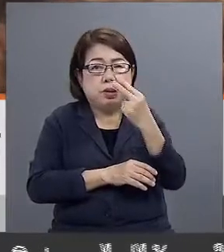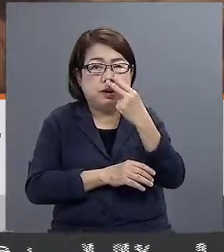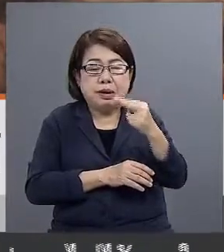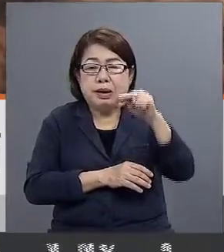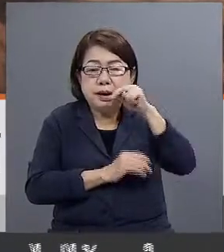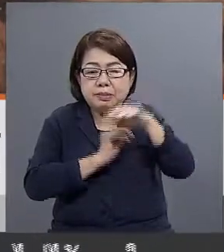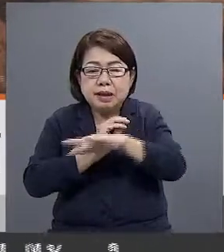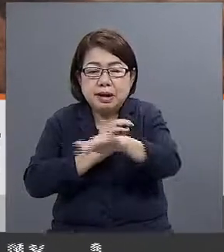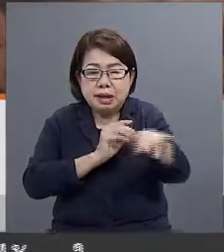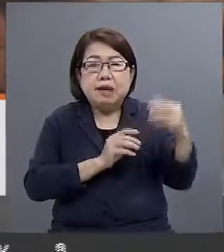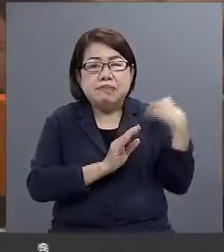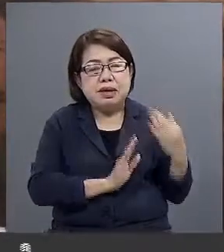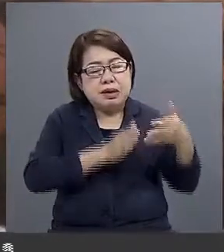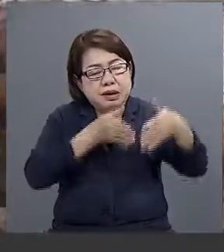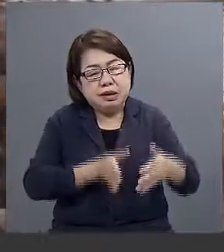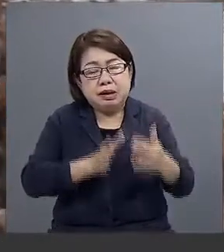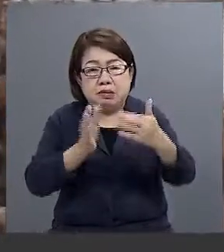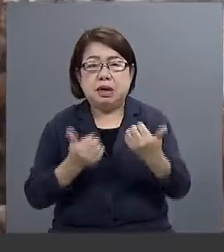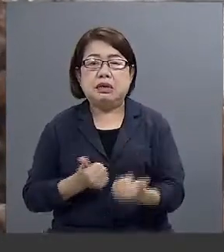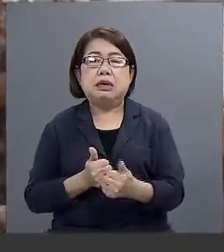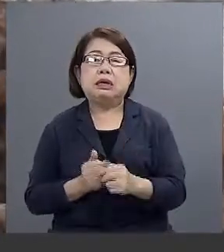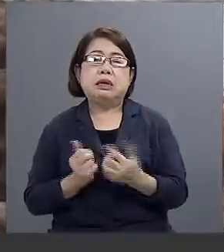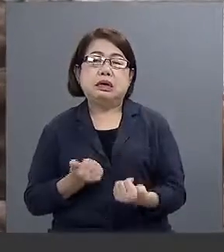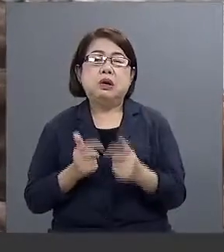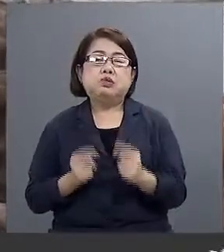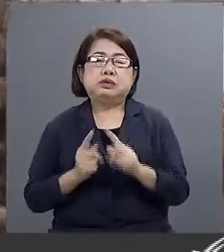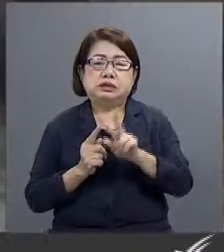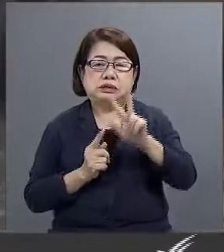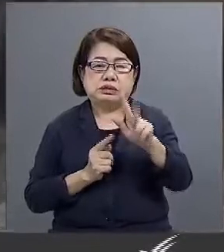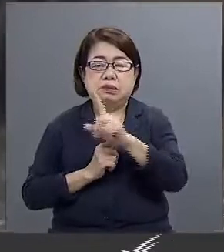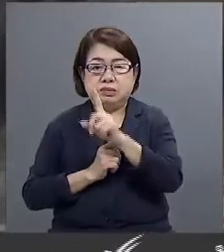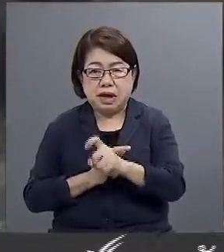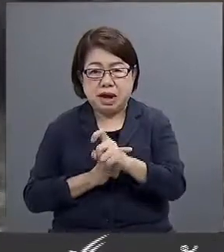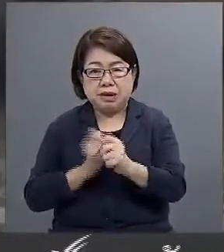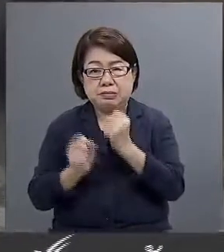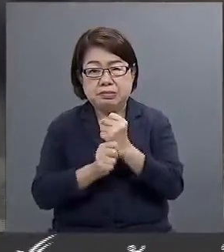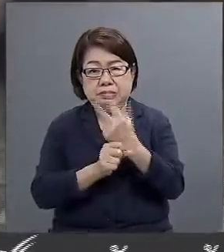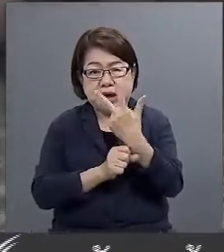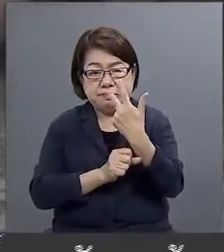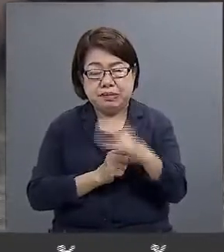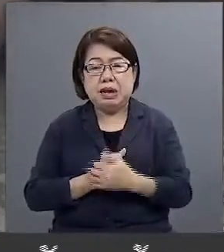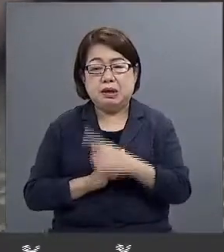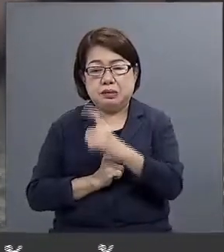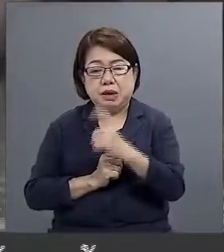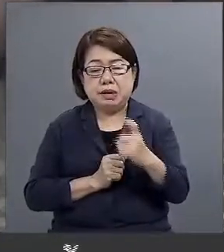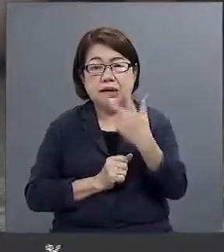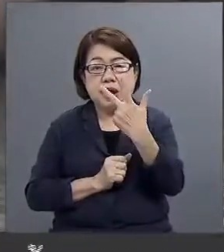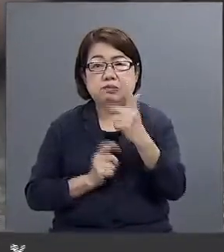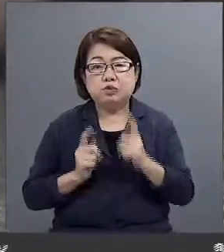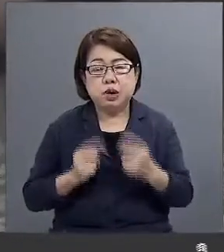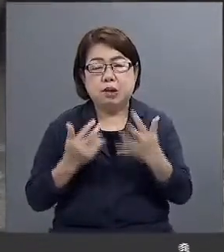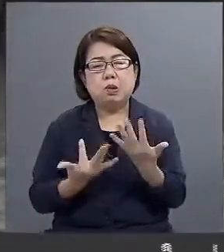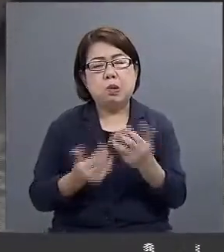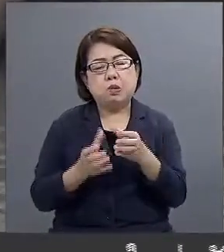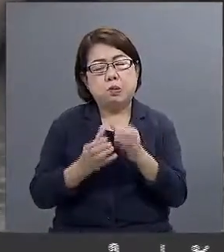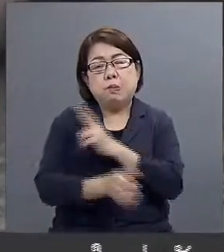และนับเป็นตัวที่ 3แล้วที่ตายในพื้นที่อำเภอเกาะสมุยในรอบ 3ปีซึ่งต้องรอทีมสัตวแพทย์ผ่าพิสูจน์หาสาเหตุการตายอย่าง